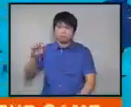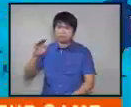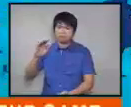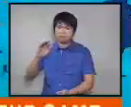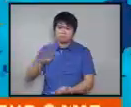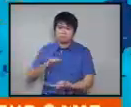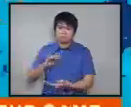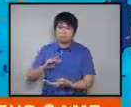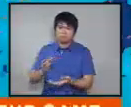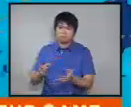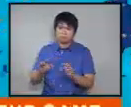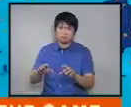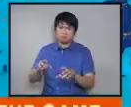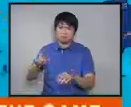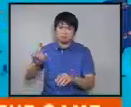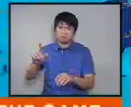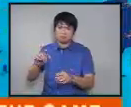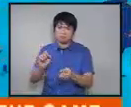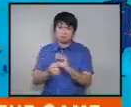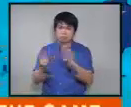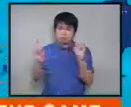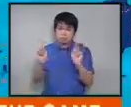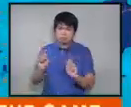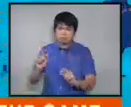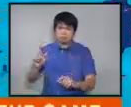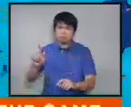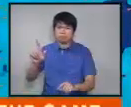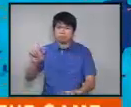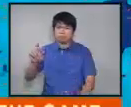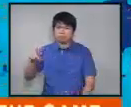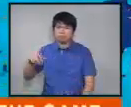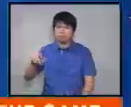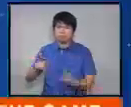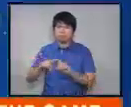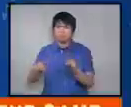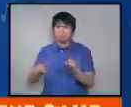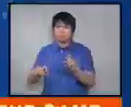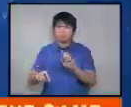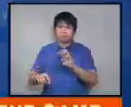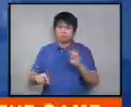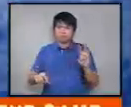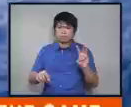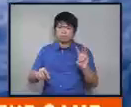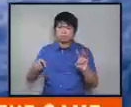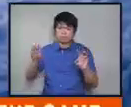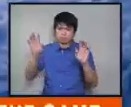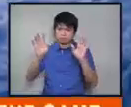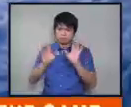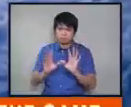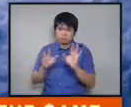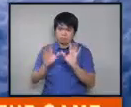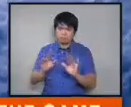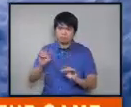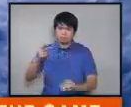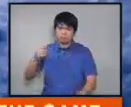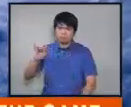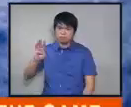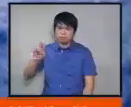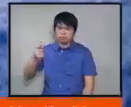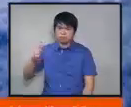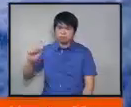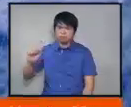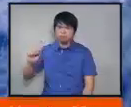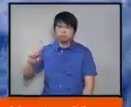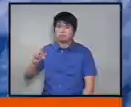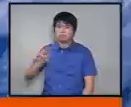LPA. Pero magpapaulan po ito sa silangan ng Luzon pagdating ng Huwebes. Apektado pa rin ng habagat ang kanluran ng